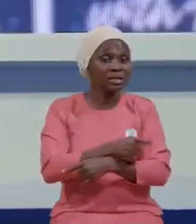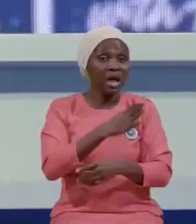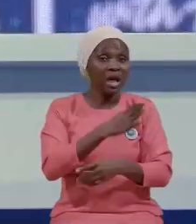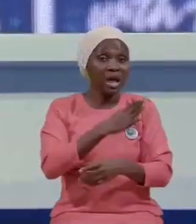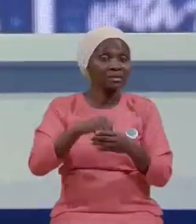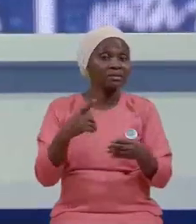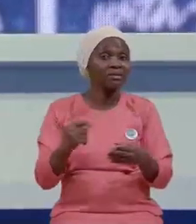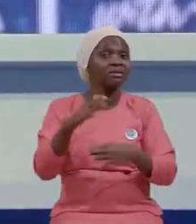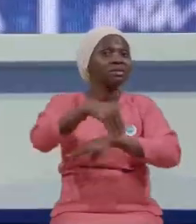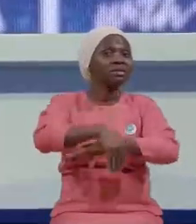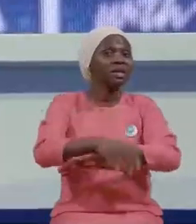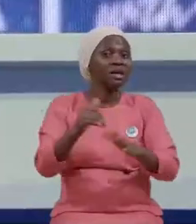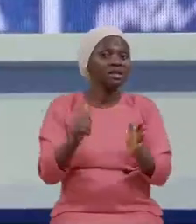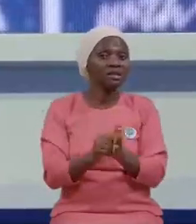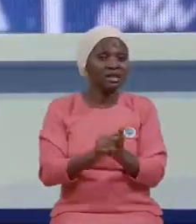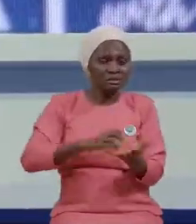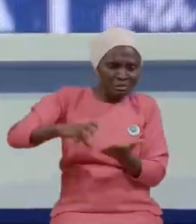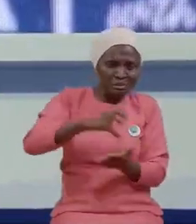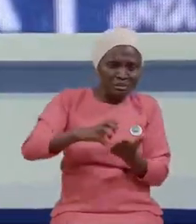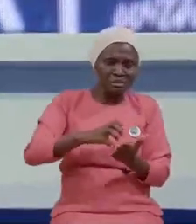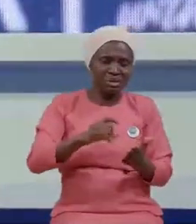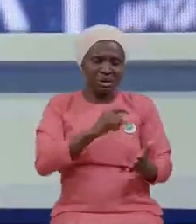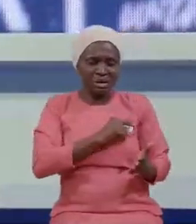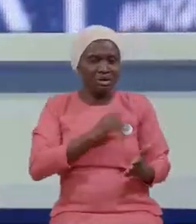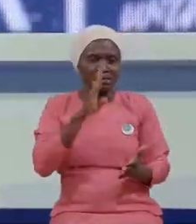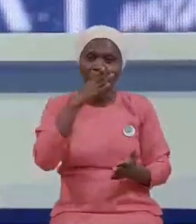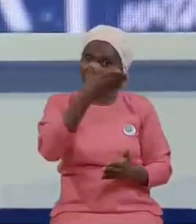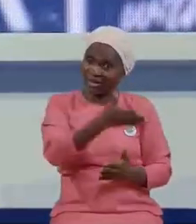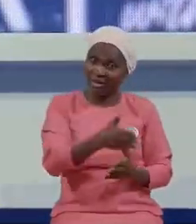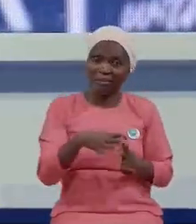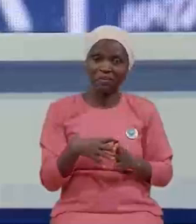Et cet jour comme nuit, il y aura ces troubles et ces dérangements.